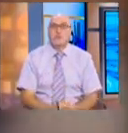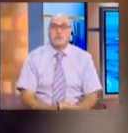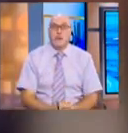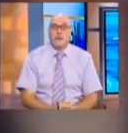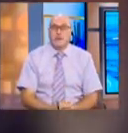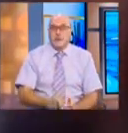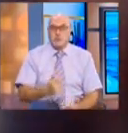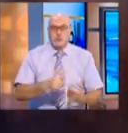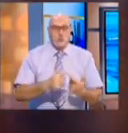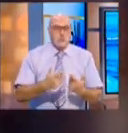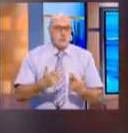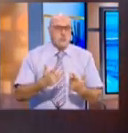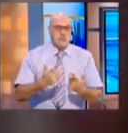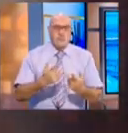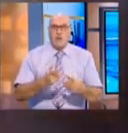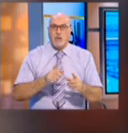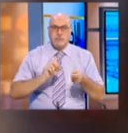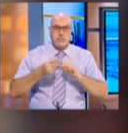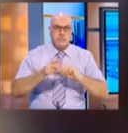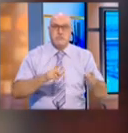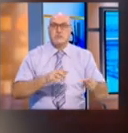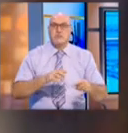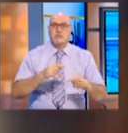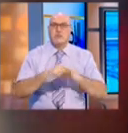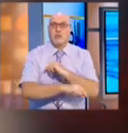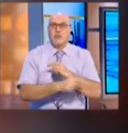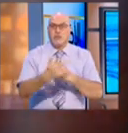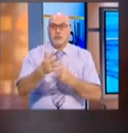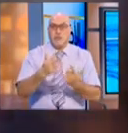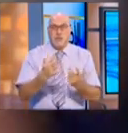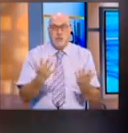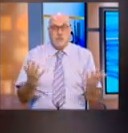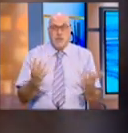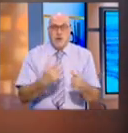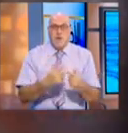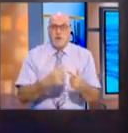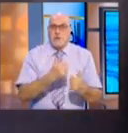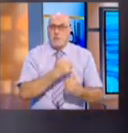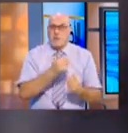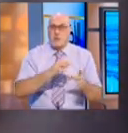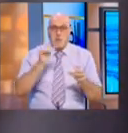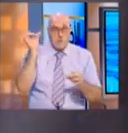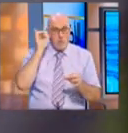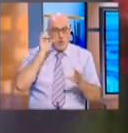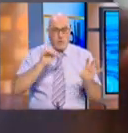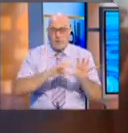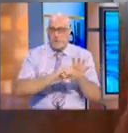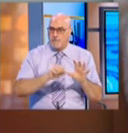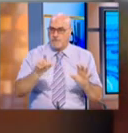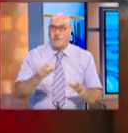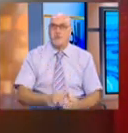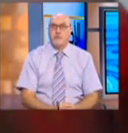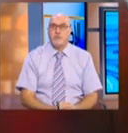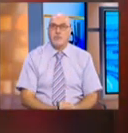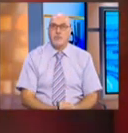والرفس والسلخ في أقبية المخابرات فهو من نصيب الشعب الكادح الغلبان. فضائح هذا الجيش تعدت